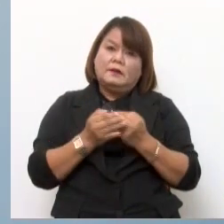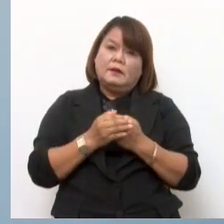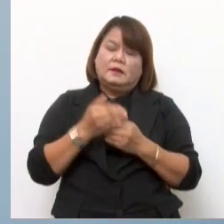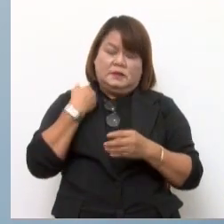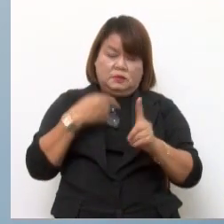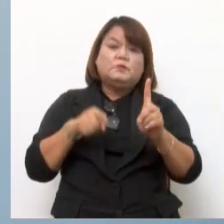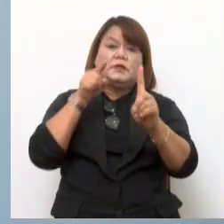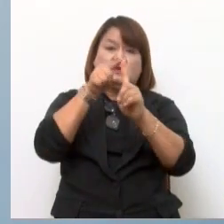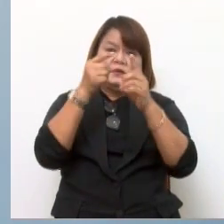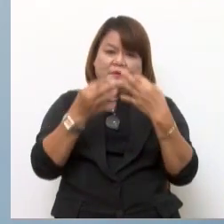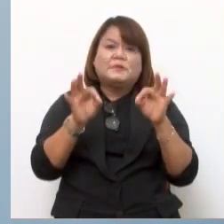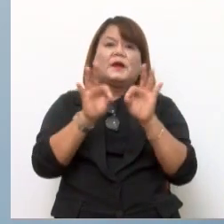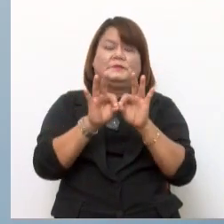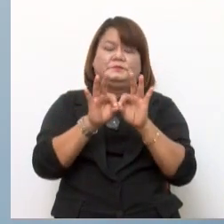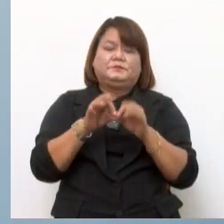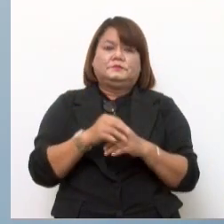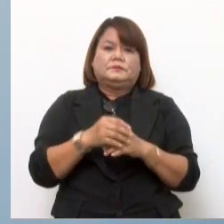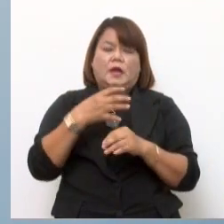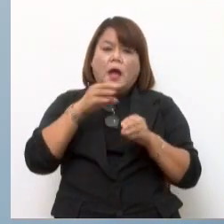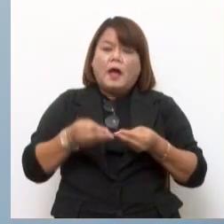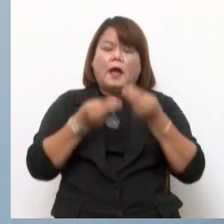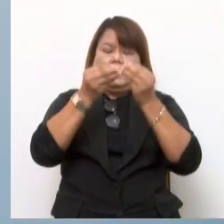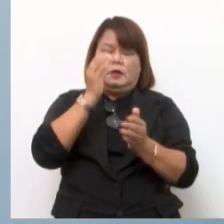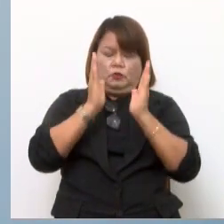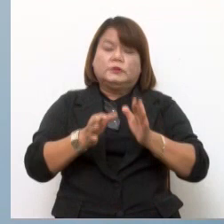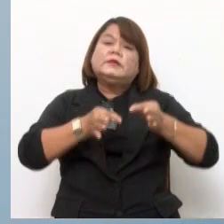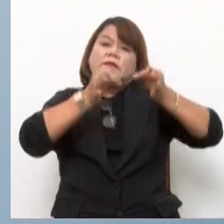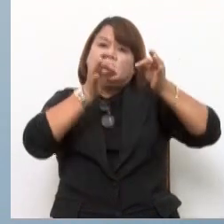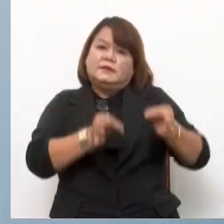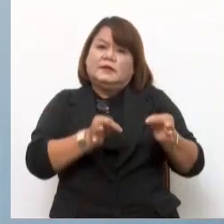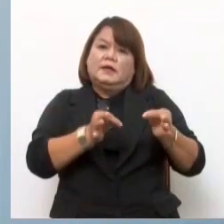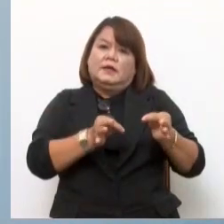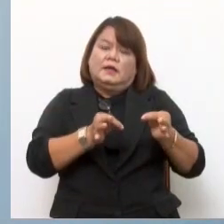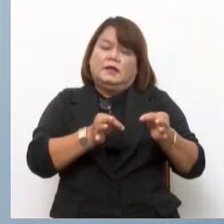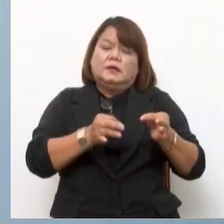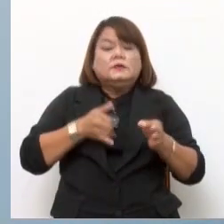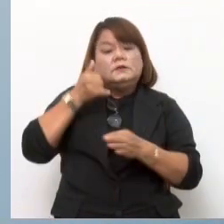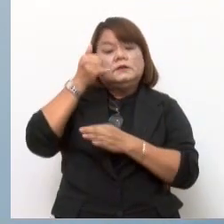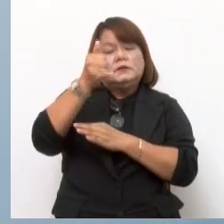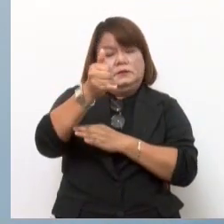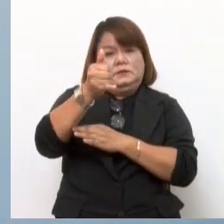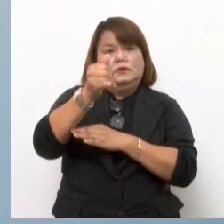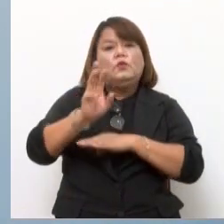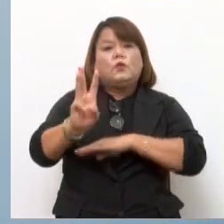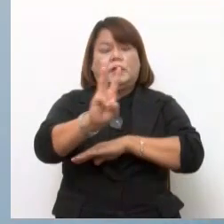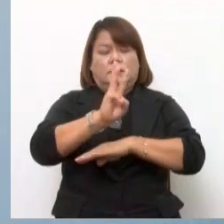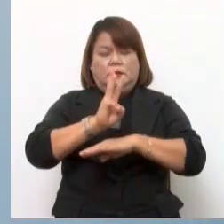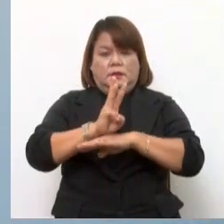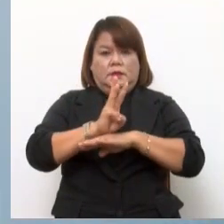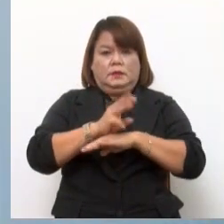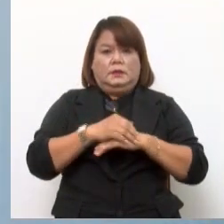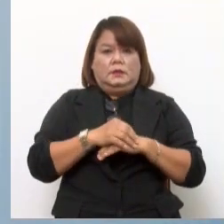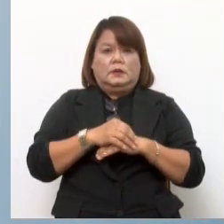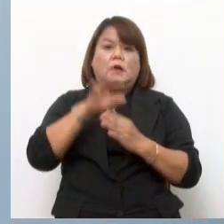ารมณ์เพราะนั้นก็ให้ท่านผู้ที่จะตัดสินใจลงเวทีขึ้นเวทีก็ท่านก็เ